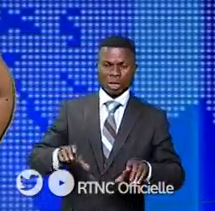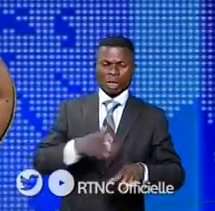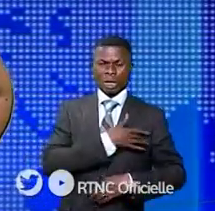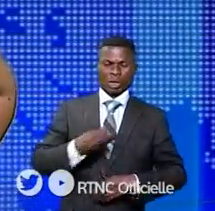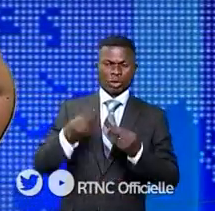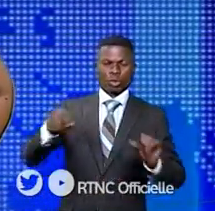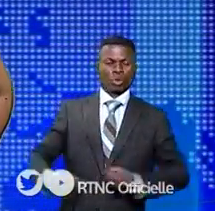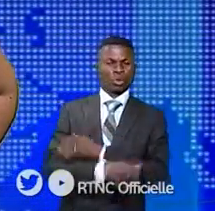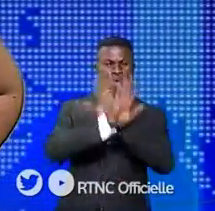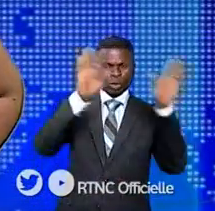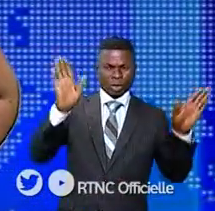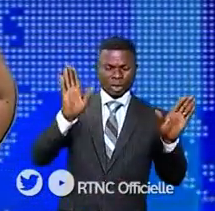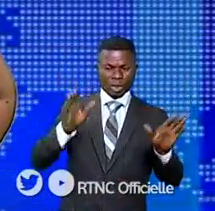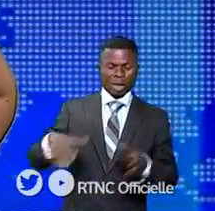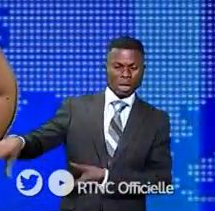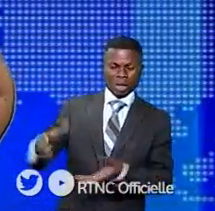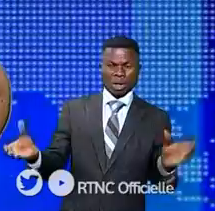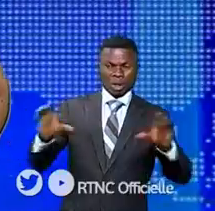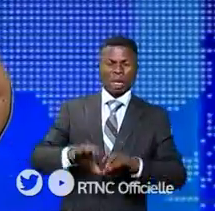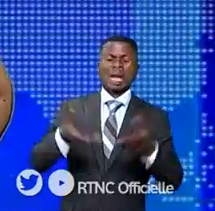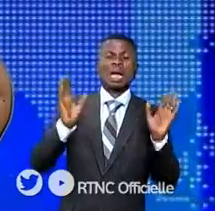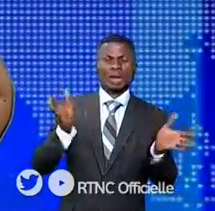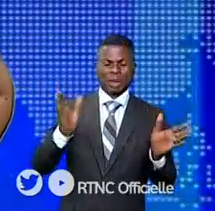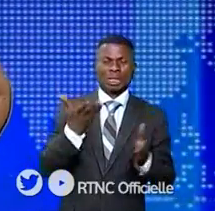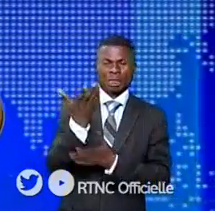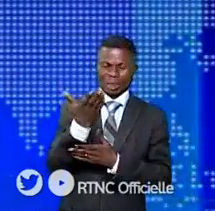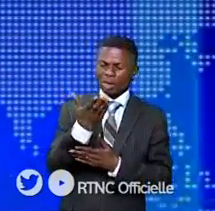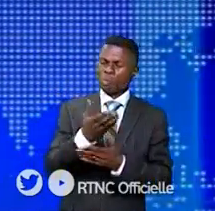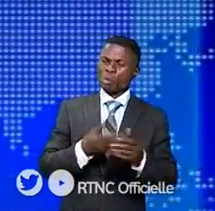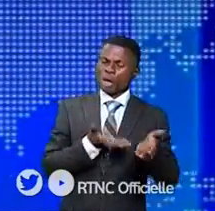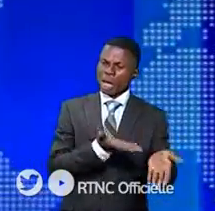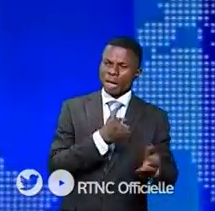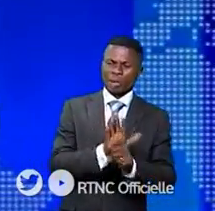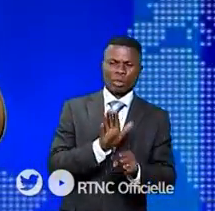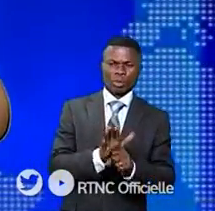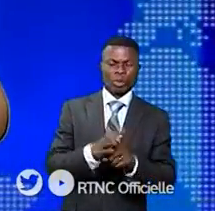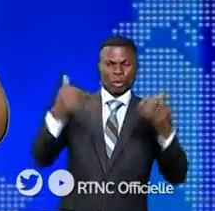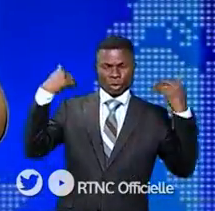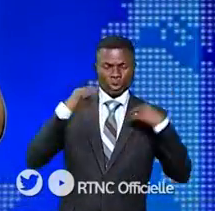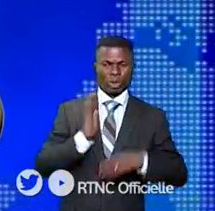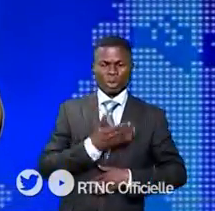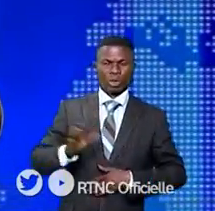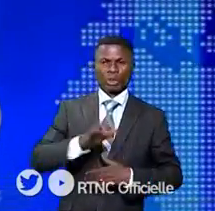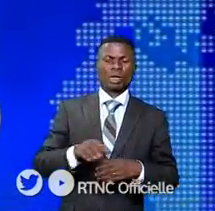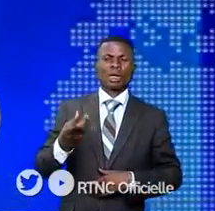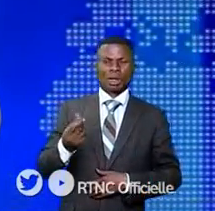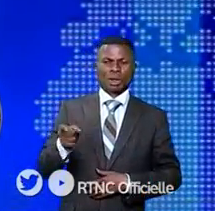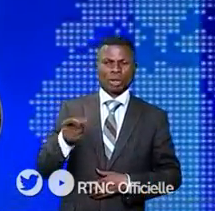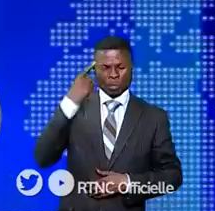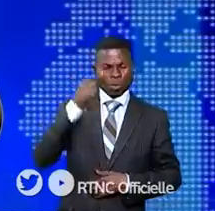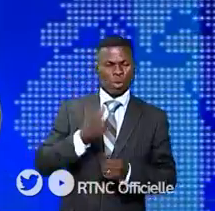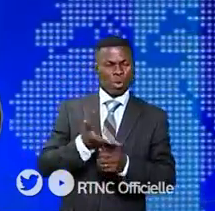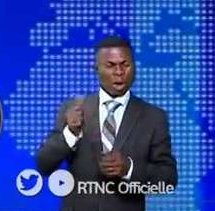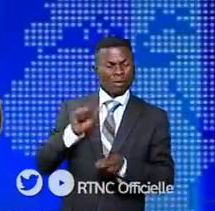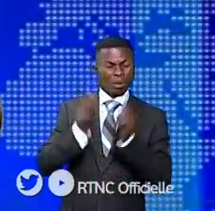sais pas pourquoi. Et cette érosion aux allures inquiétantes nécessite une attention soutenue des autorités du pays et des capitaux frais pour éviter